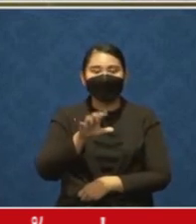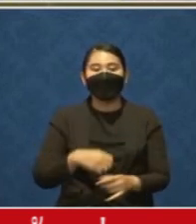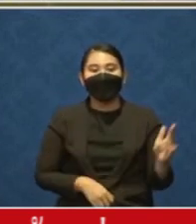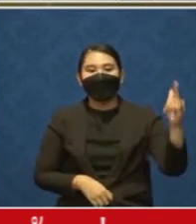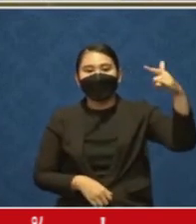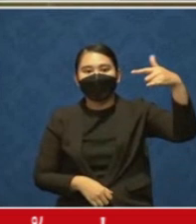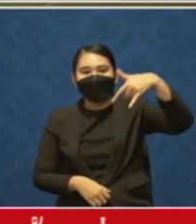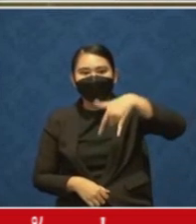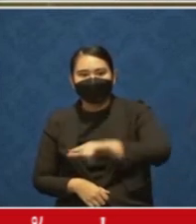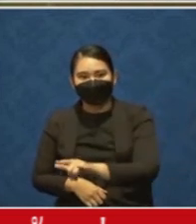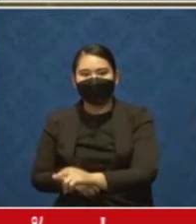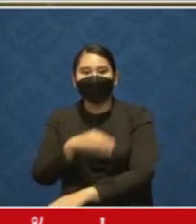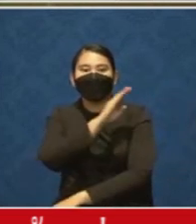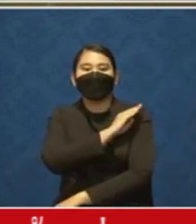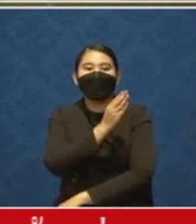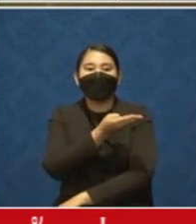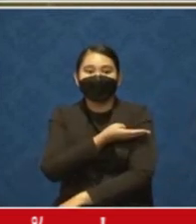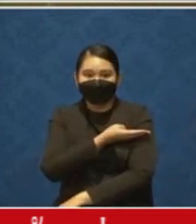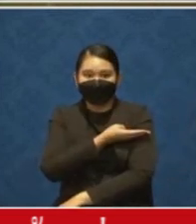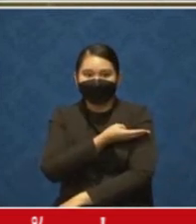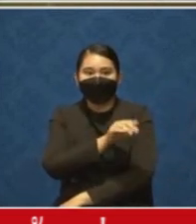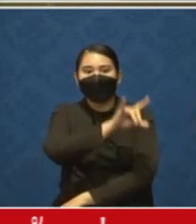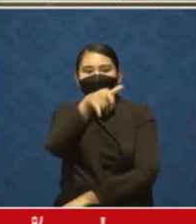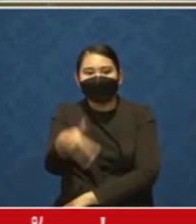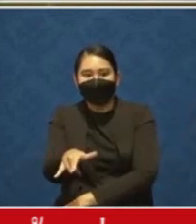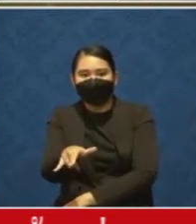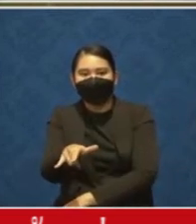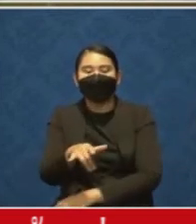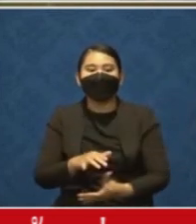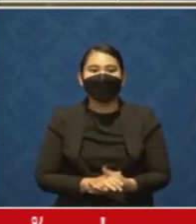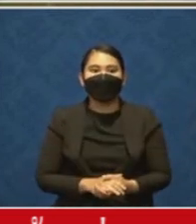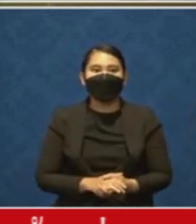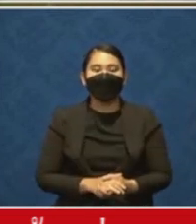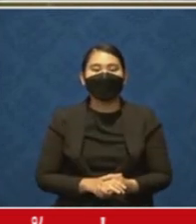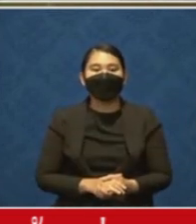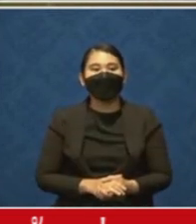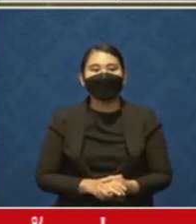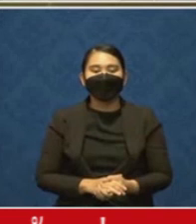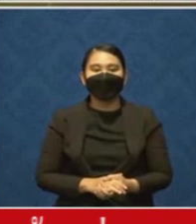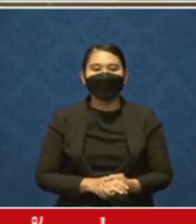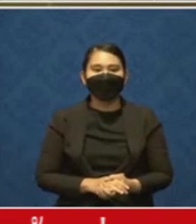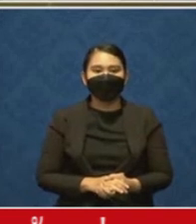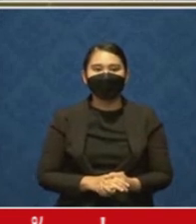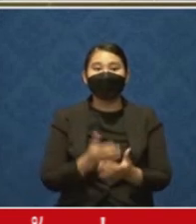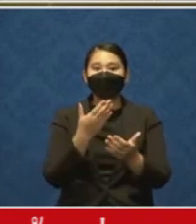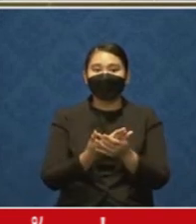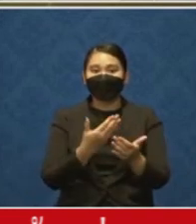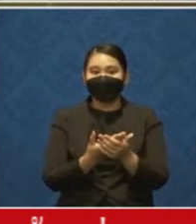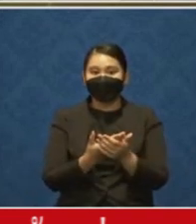ที่ฟิลิปปินส์ครับ10 million dollar have gone ก็แปลว่าเงินน